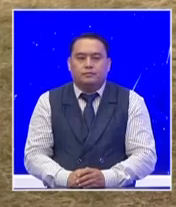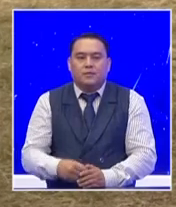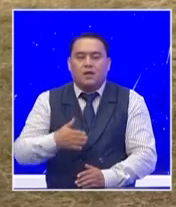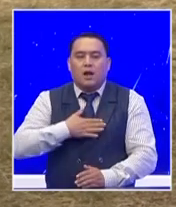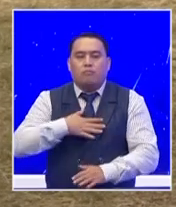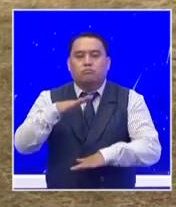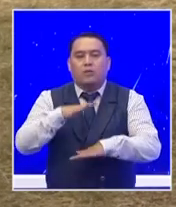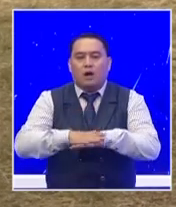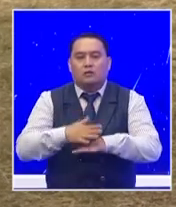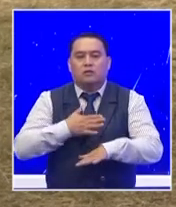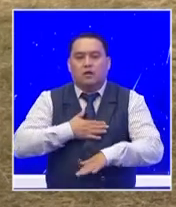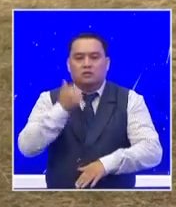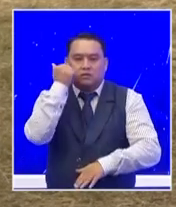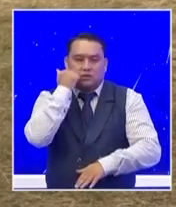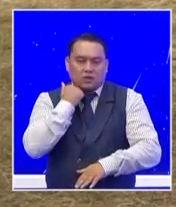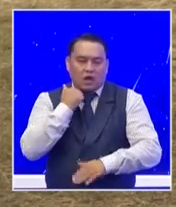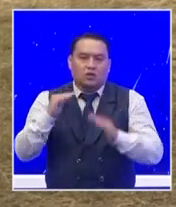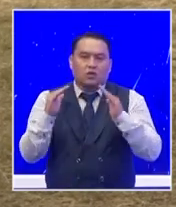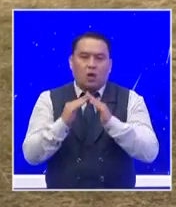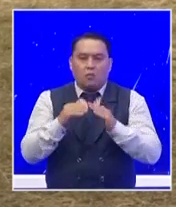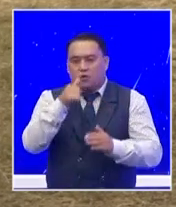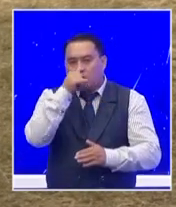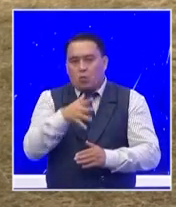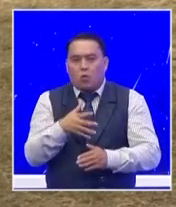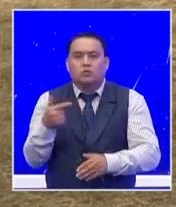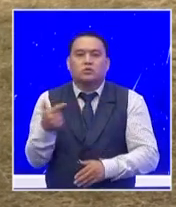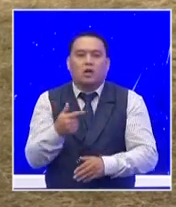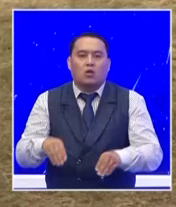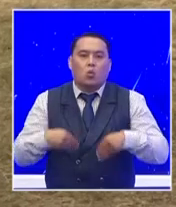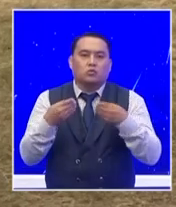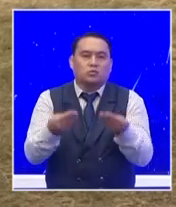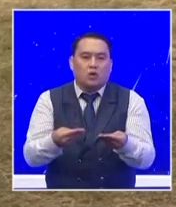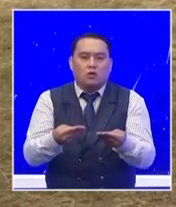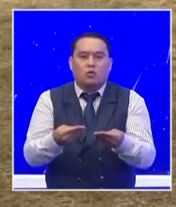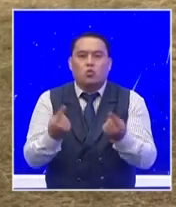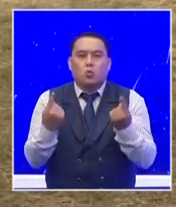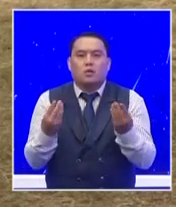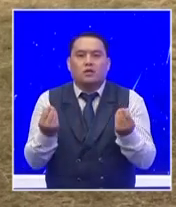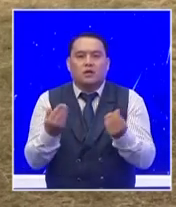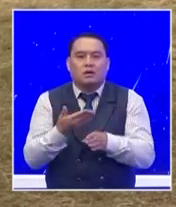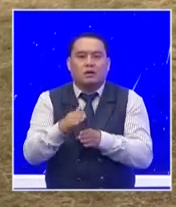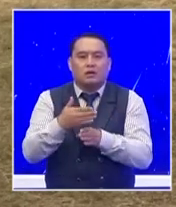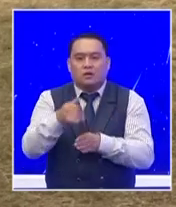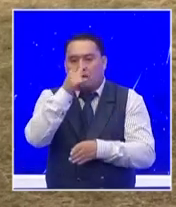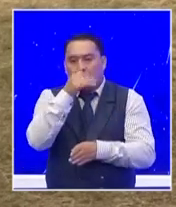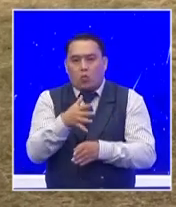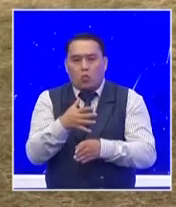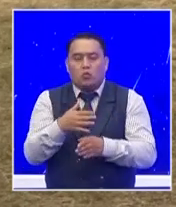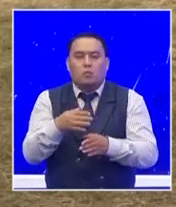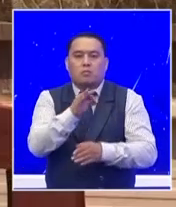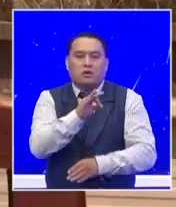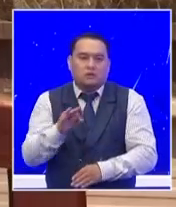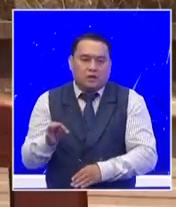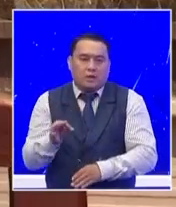банка второго уровня наши старые кошары и дома не годятся в качестве залога, поэтому они нам не могут дать крупную сумму денег в кредит и тем более с такой низкой